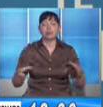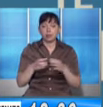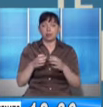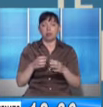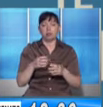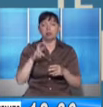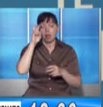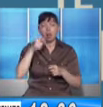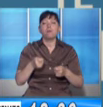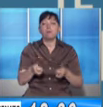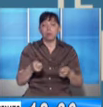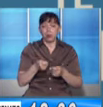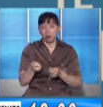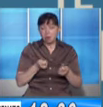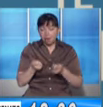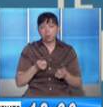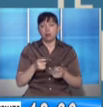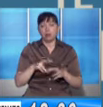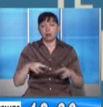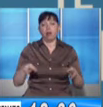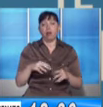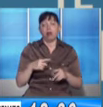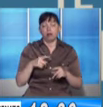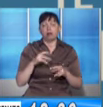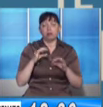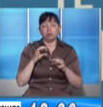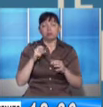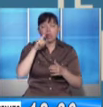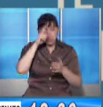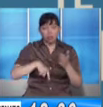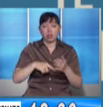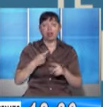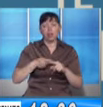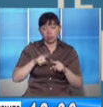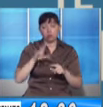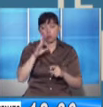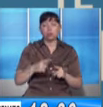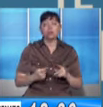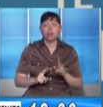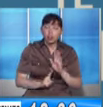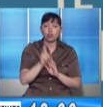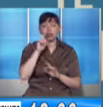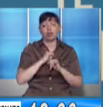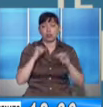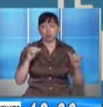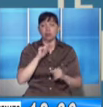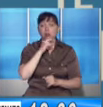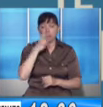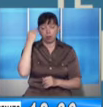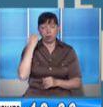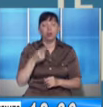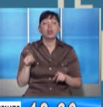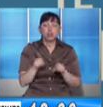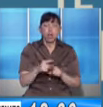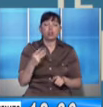să implementeze aceste mari proiecte de infrastructură și să dea un impuls dezvoltării economice a țării noastre. Totodată, pentru noi